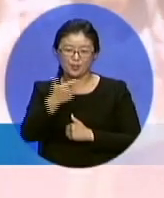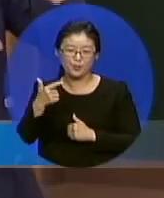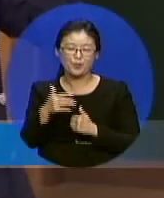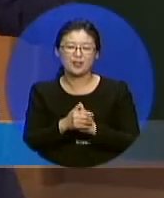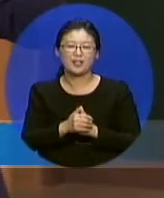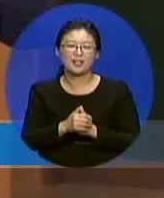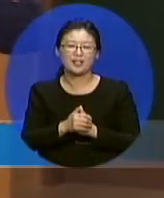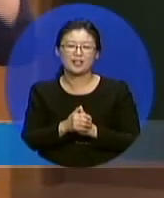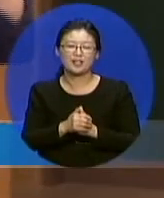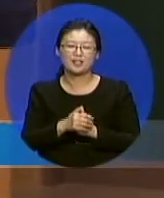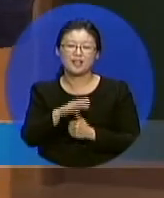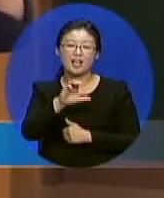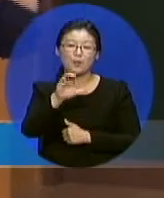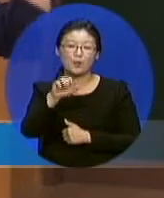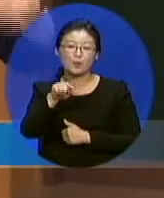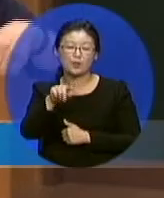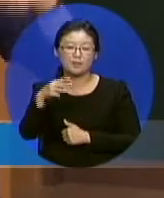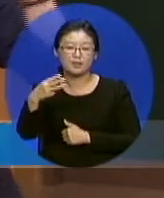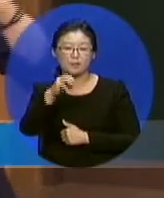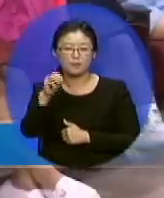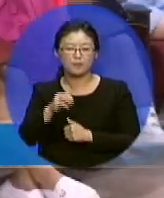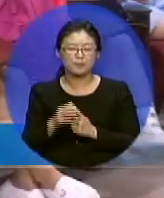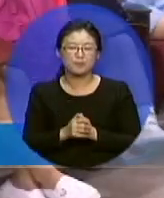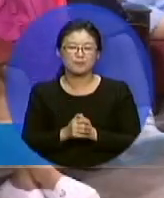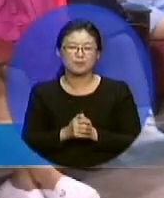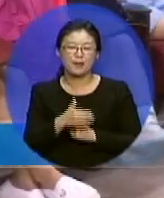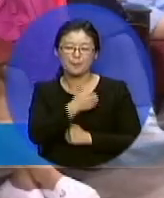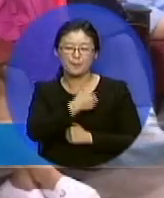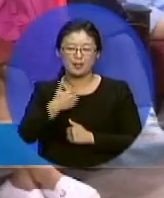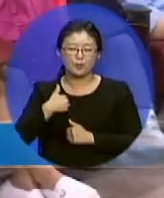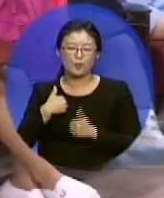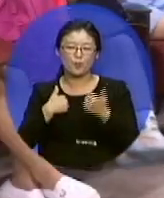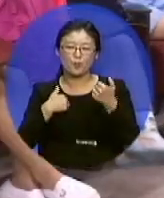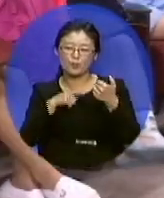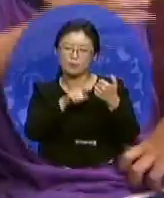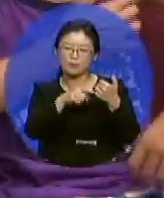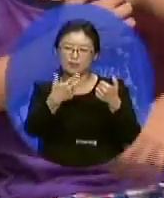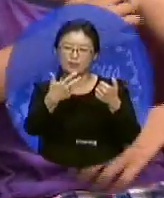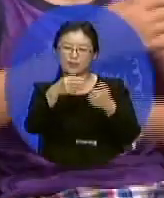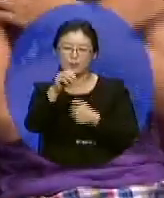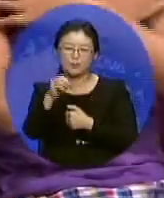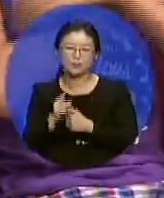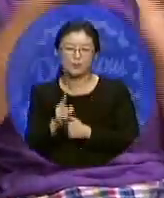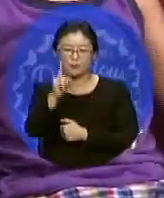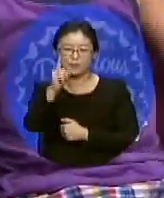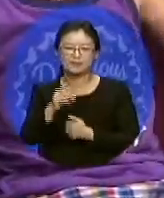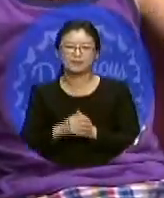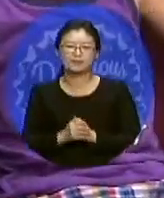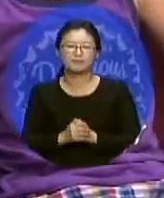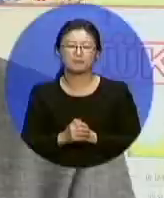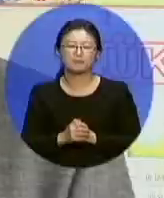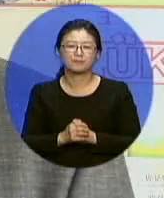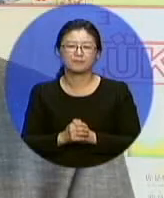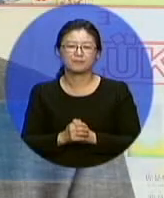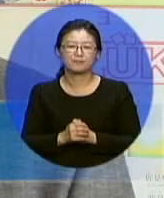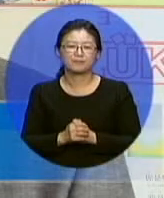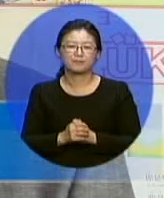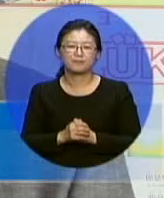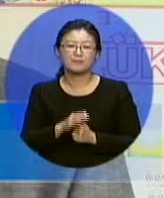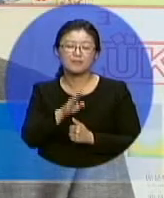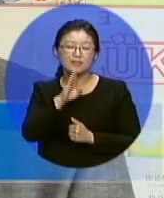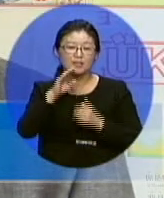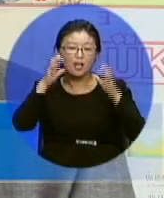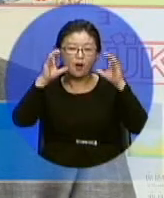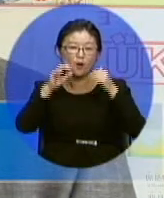답한 경우가 45.3%, 만족은 50.7%로 높게 나타났습니다. 실제로